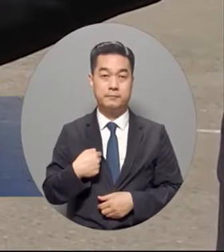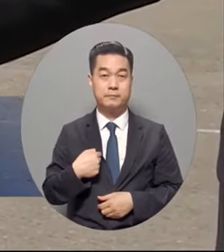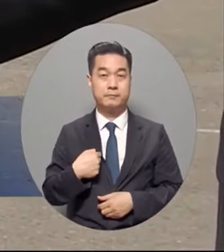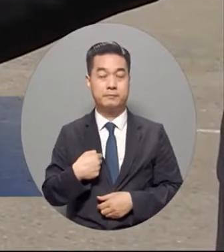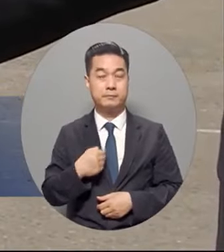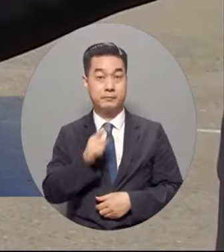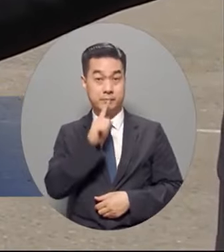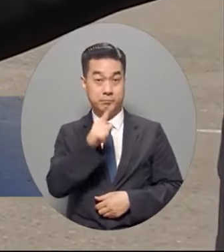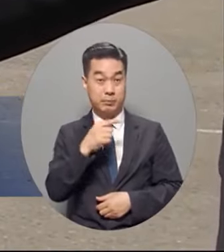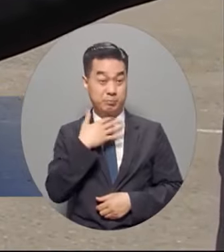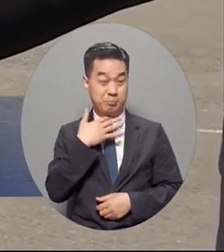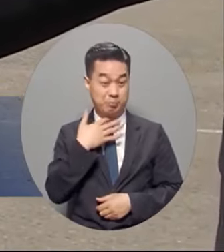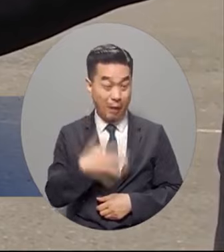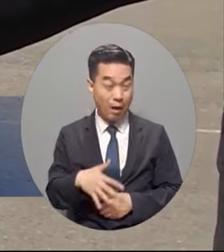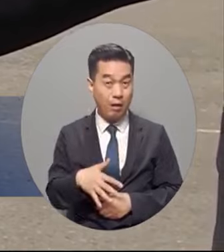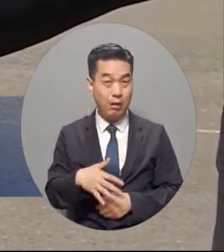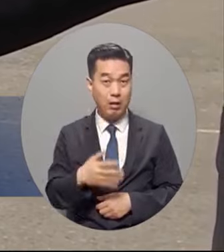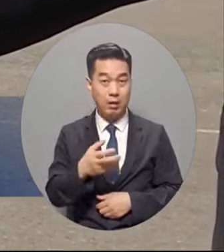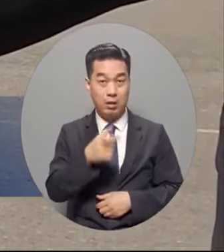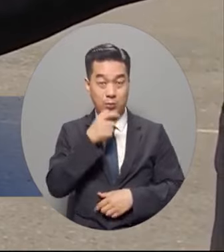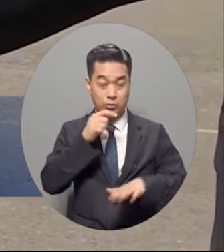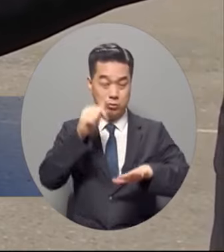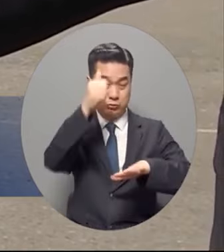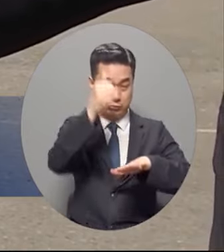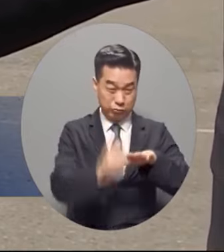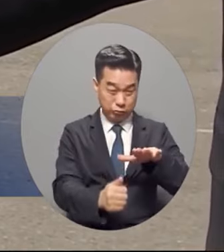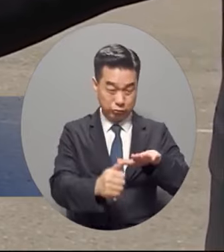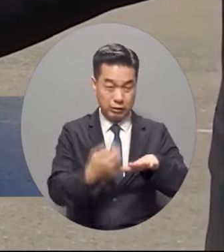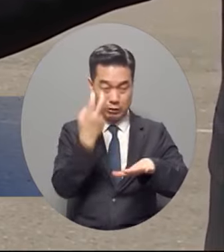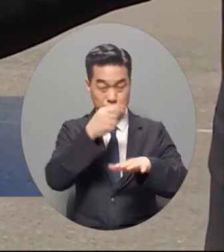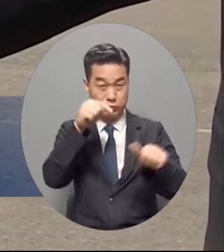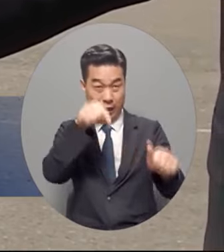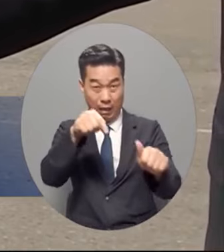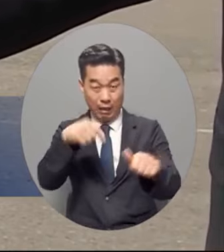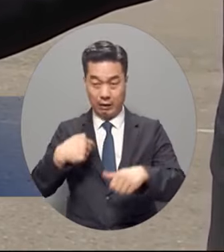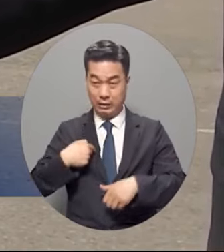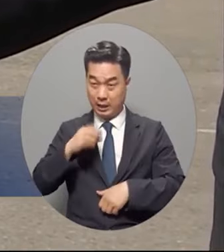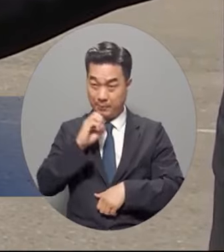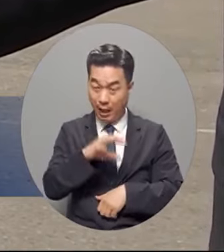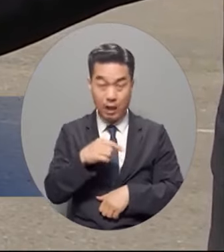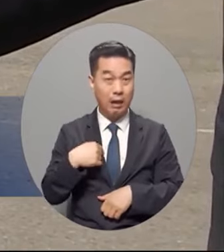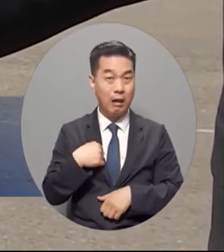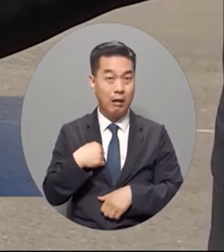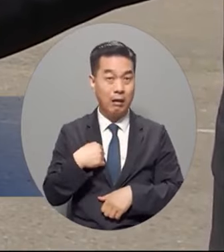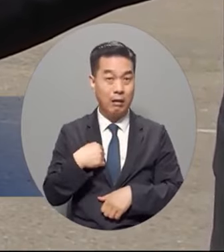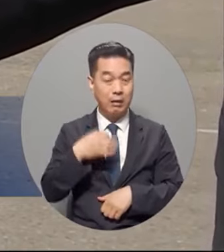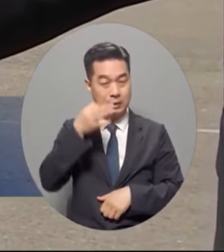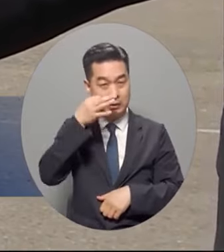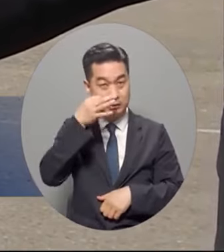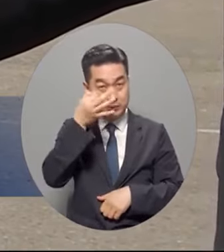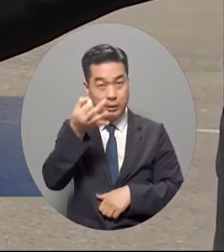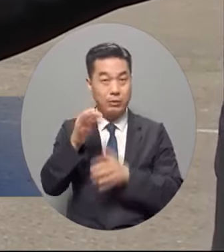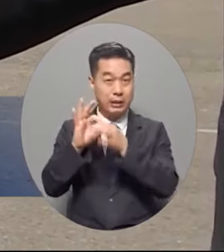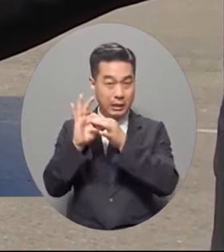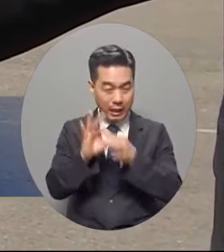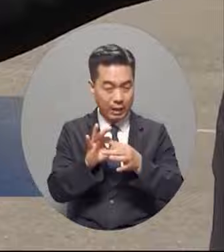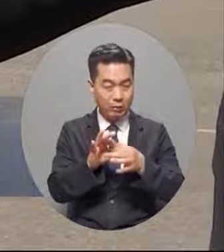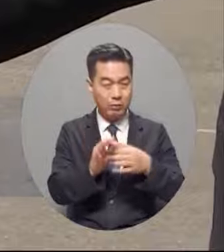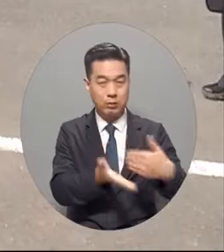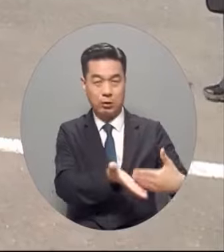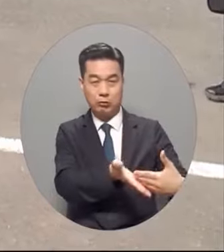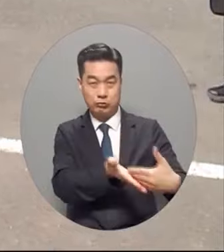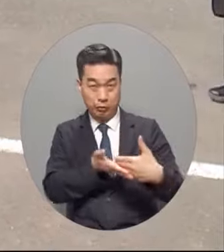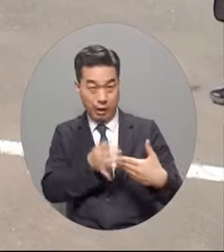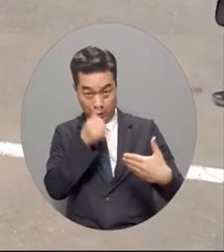제가 하지도 않는 수중 수색 지시를 제가 했다고 10개월째 주장하고